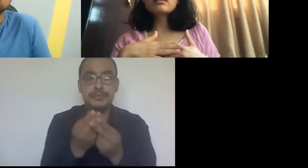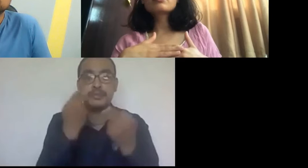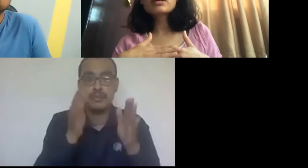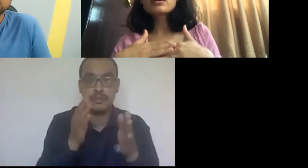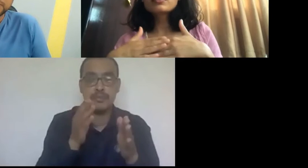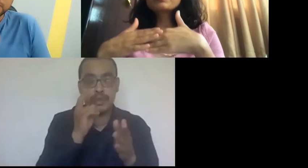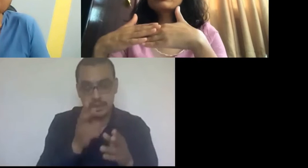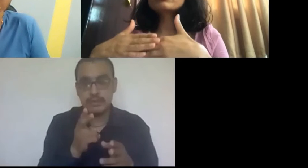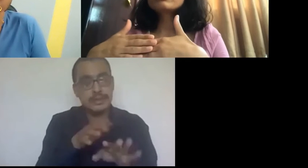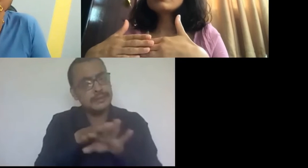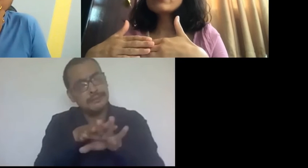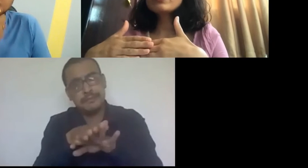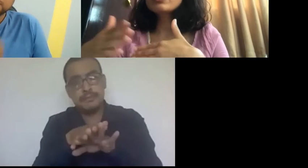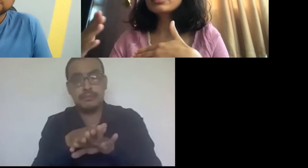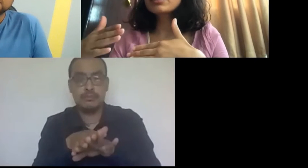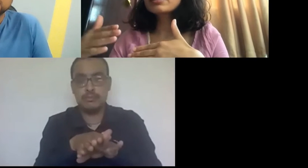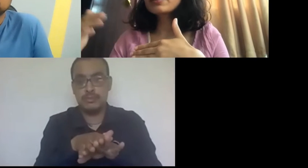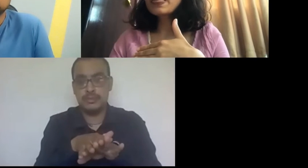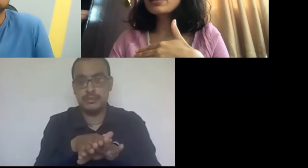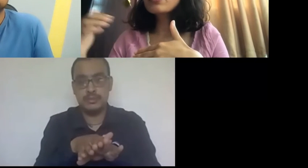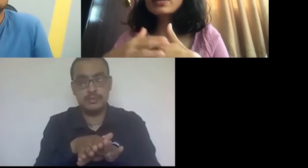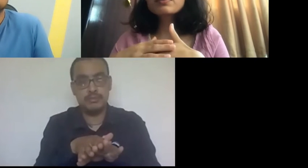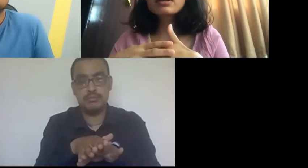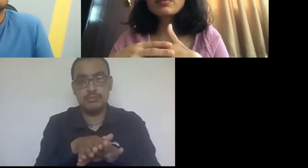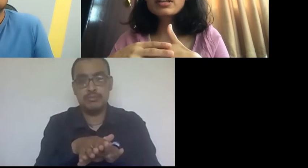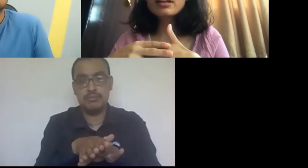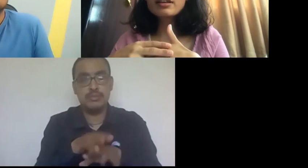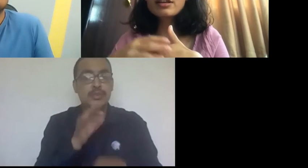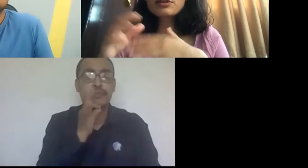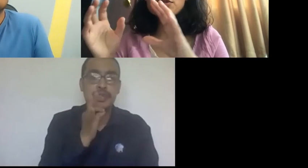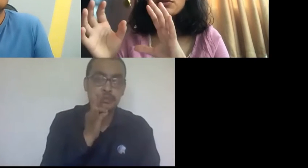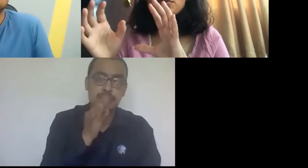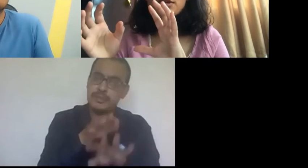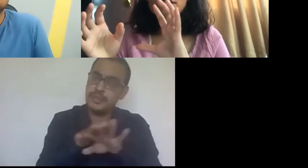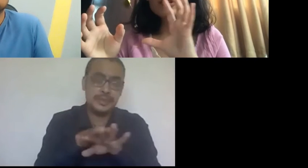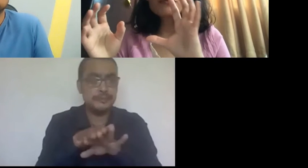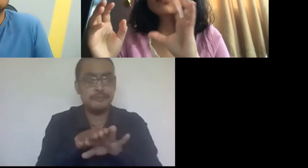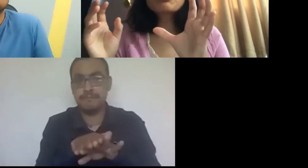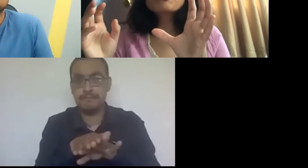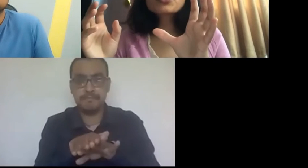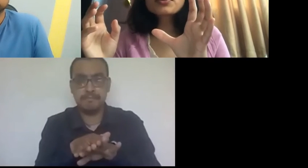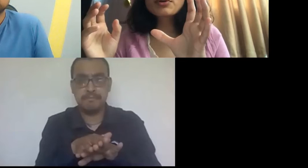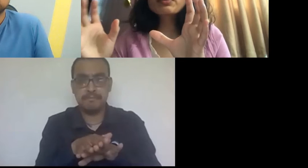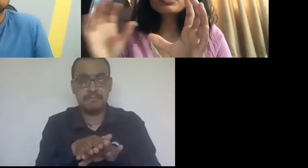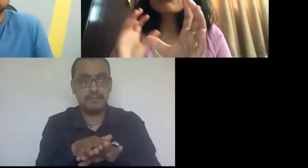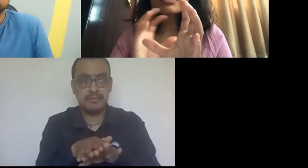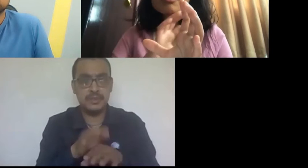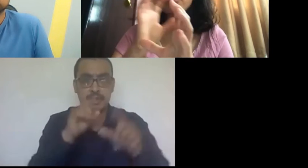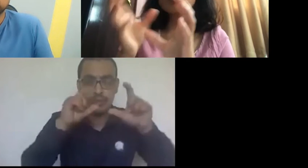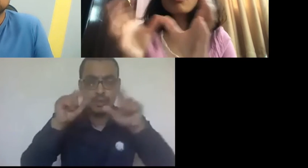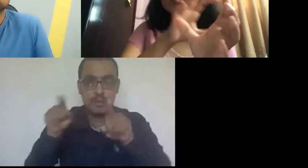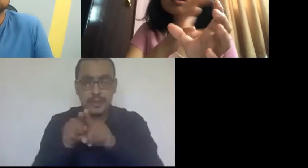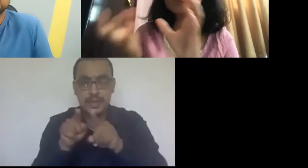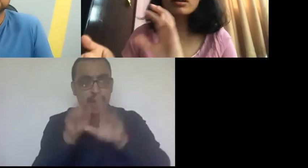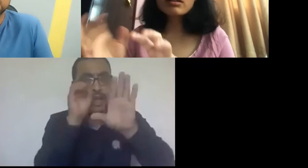पनि एकदमै यो के भन्छ यो फेसबुकले पनि धेरै नै कस्तो त्यो अब फोटोजहरू पनि हुन्छ नि